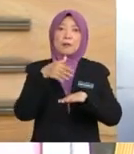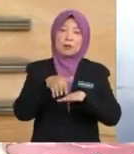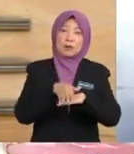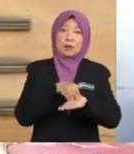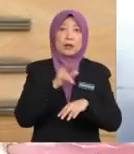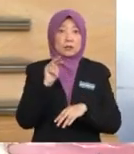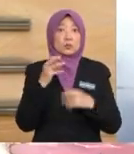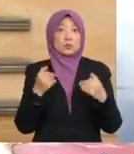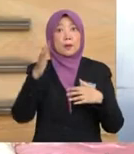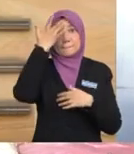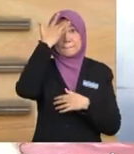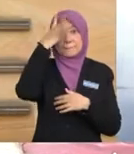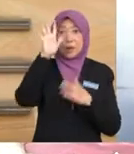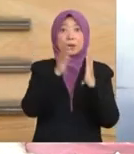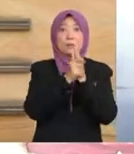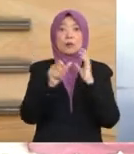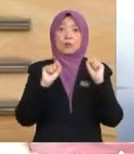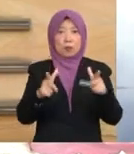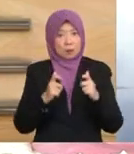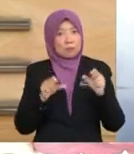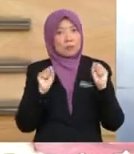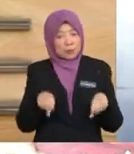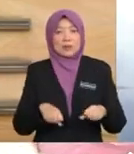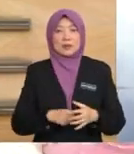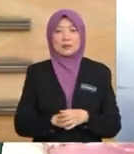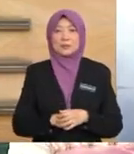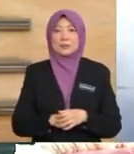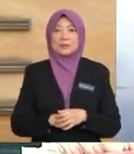laju. Kalau ikut saya lembut. Ni laju saja.